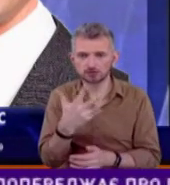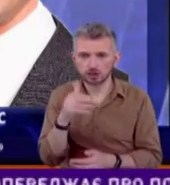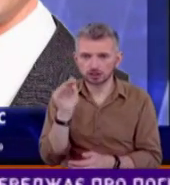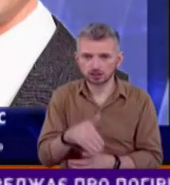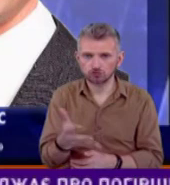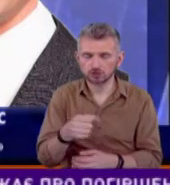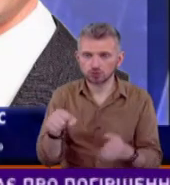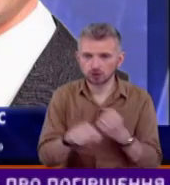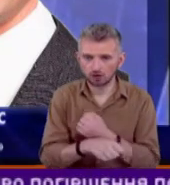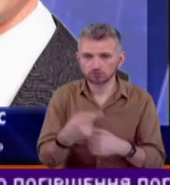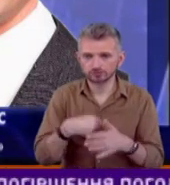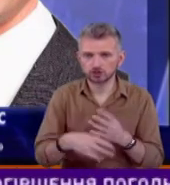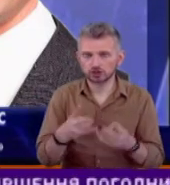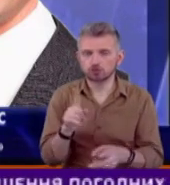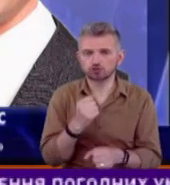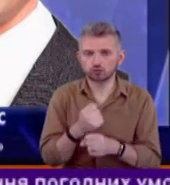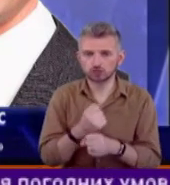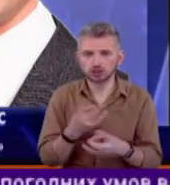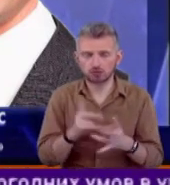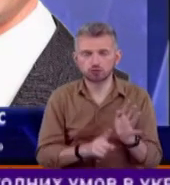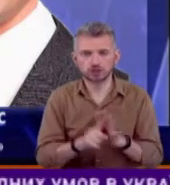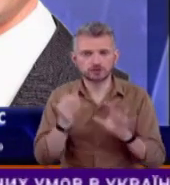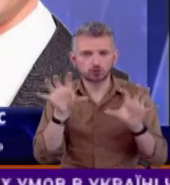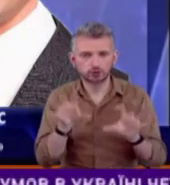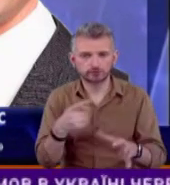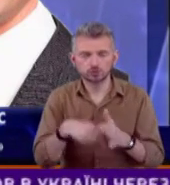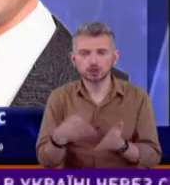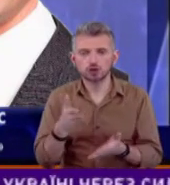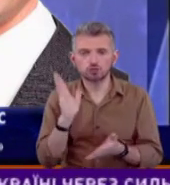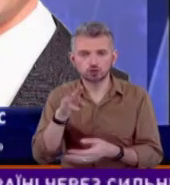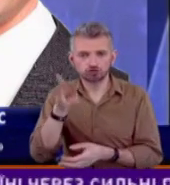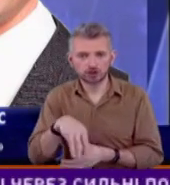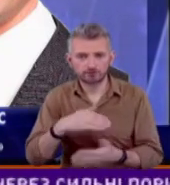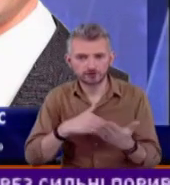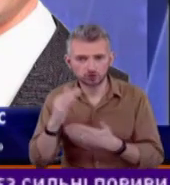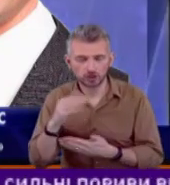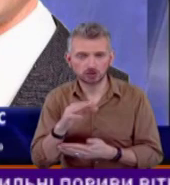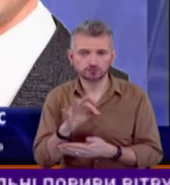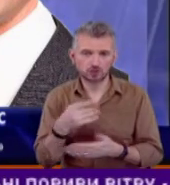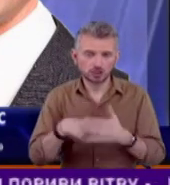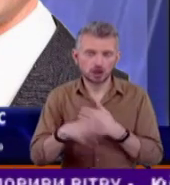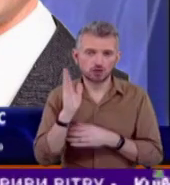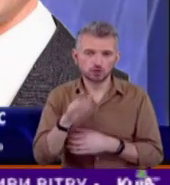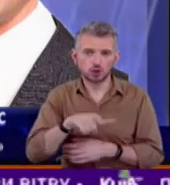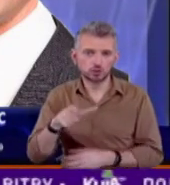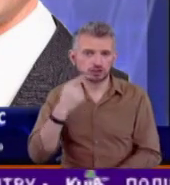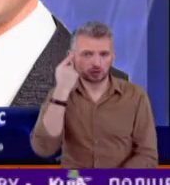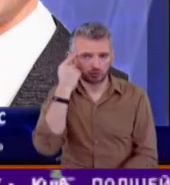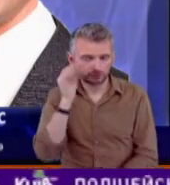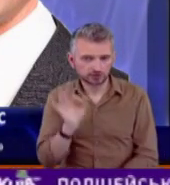що треба щось робити. Ну, починати треба з законодавства, звісно, тому що якщо будуть штрафи високі, значить будуть люди задумуватися.